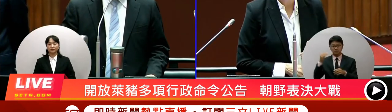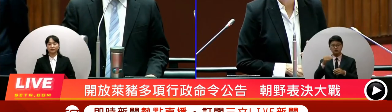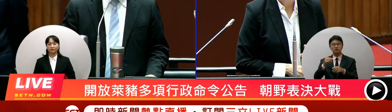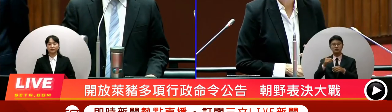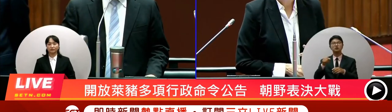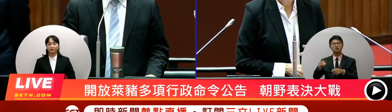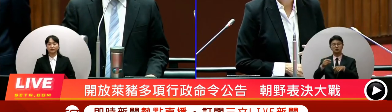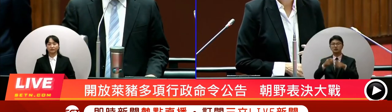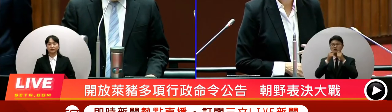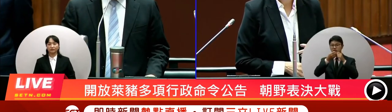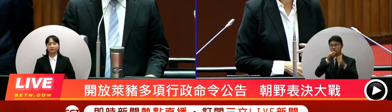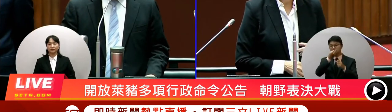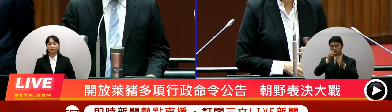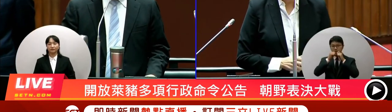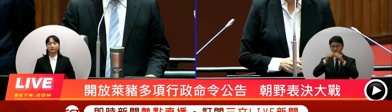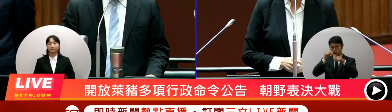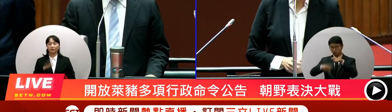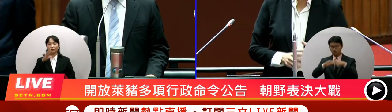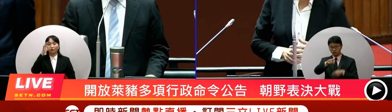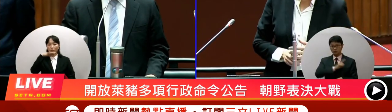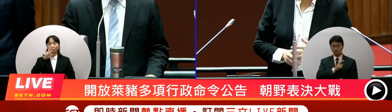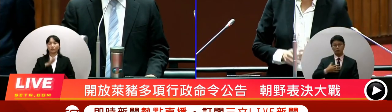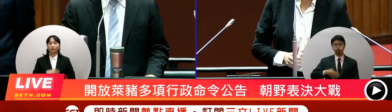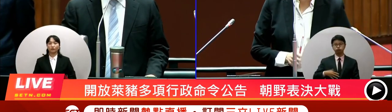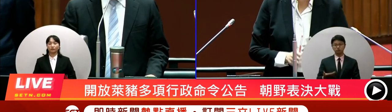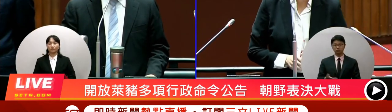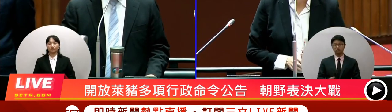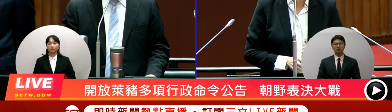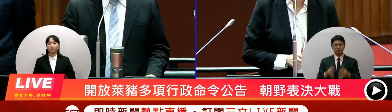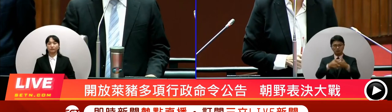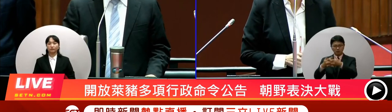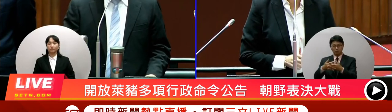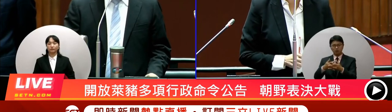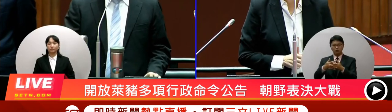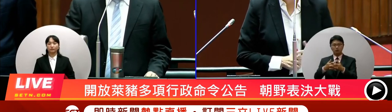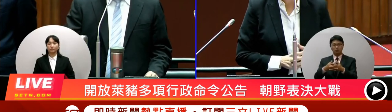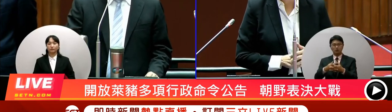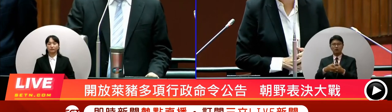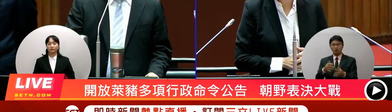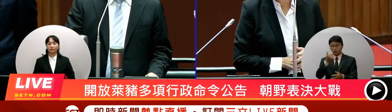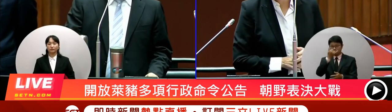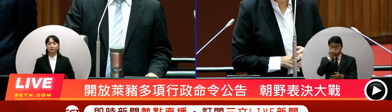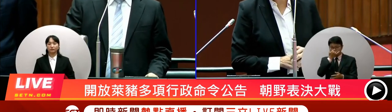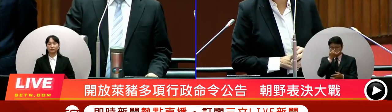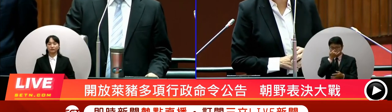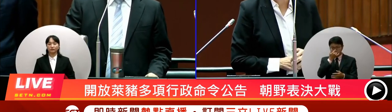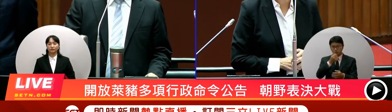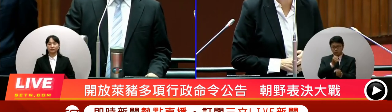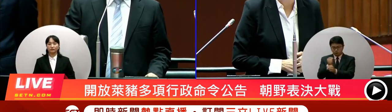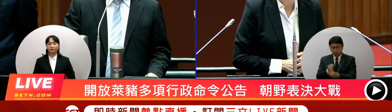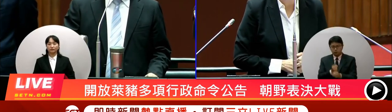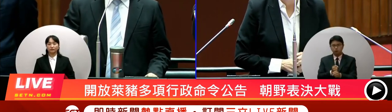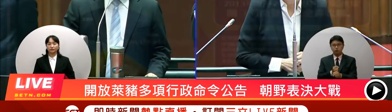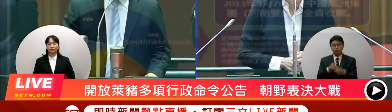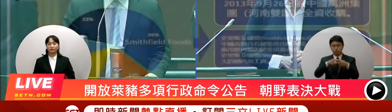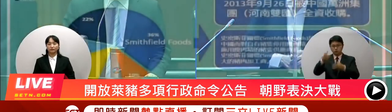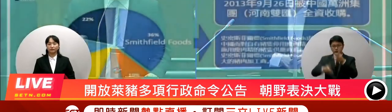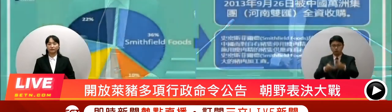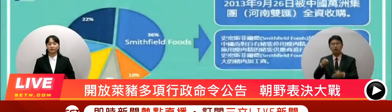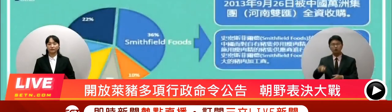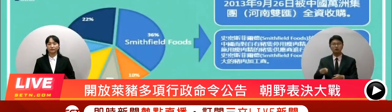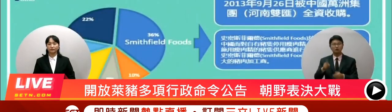知道吗？ 有看到。 它是全美最大的猪肉食品加工厂，而且它在2013年